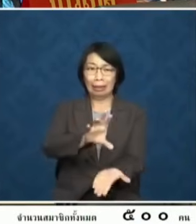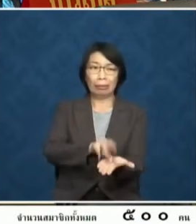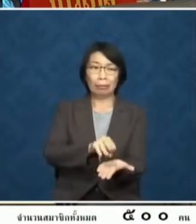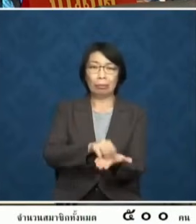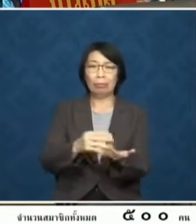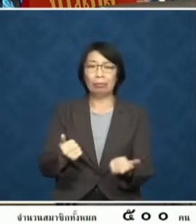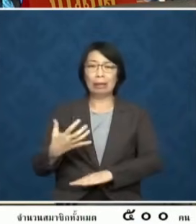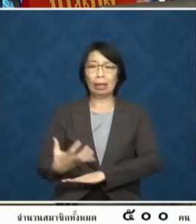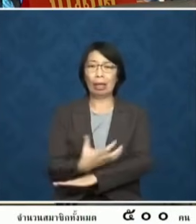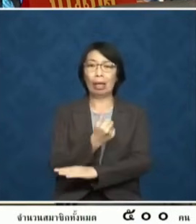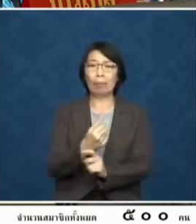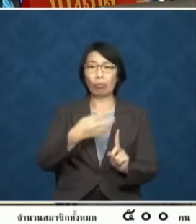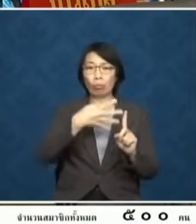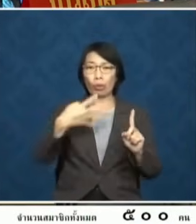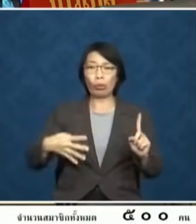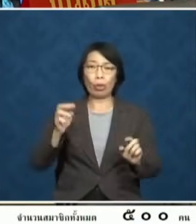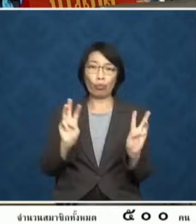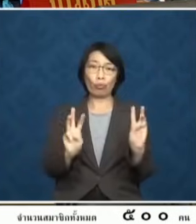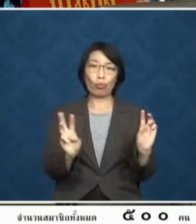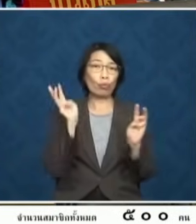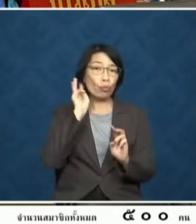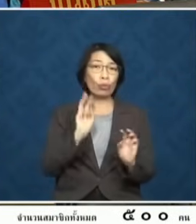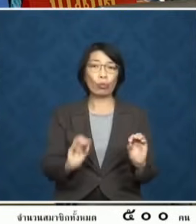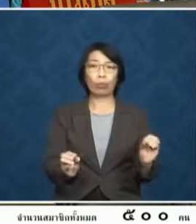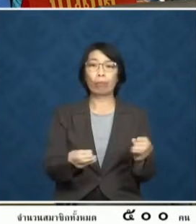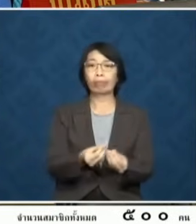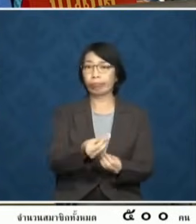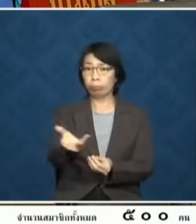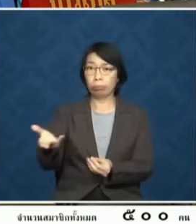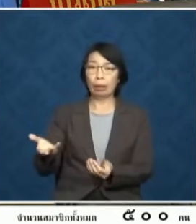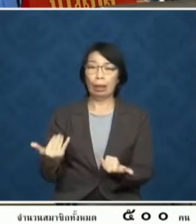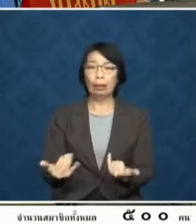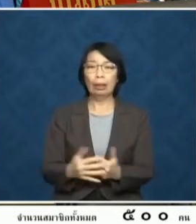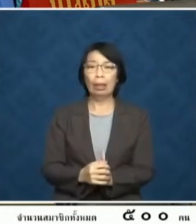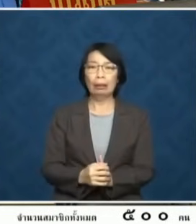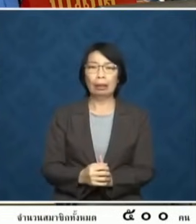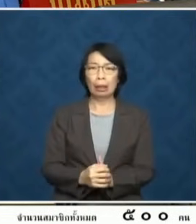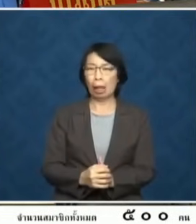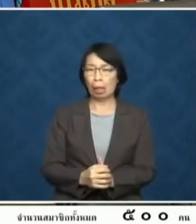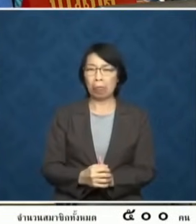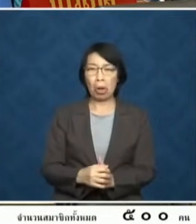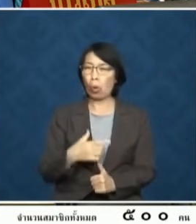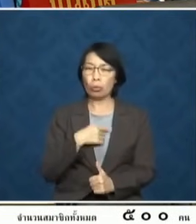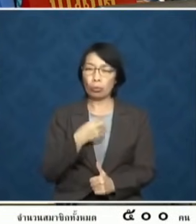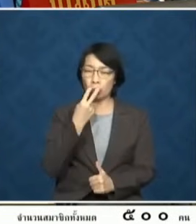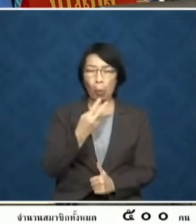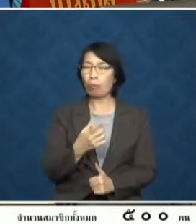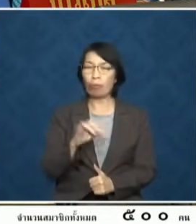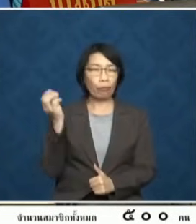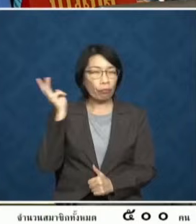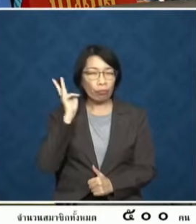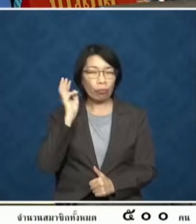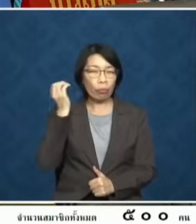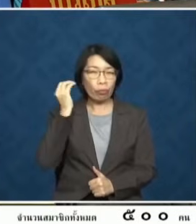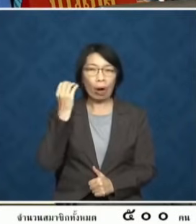สัมปทานจากการเช่าคลื่นวิทยุนี้ที่มีที่มีเอ่อเป็นเรียกว่าเป็นความนิยมสูงคลื่นเนี้ยค่ะมี